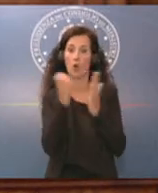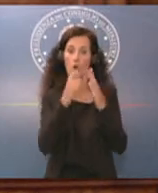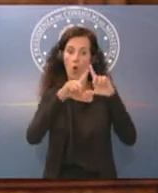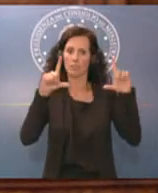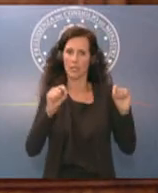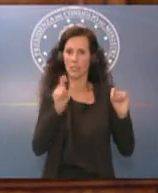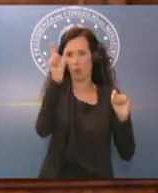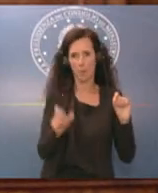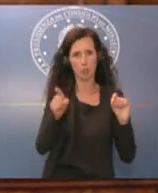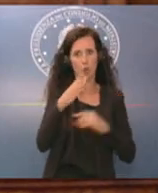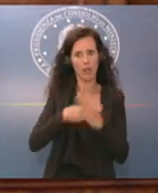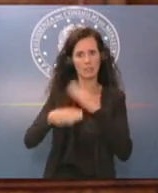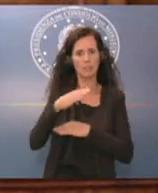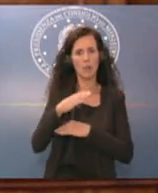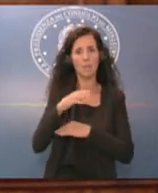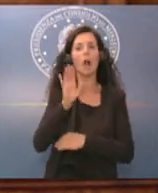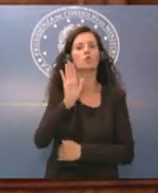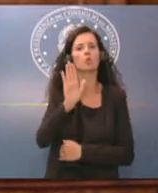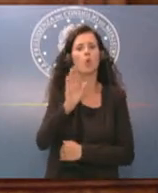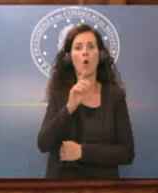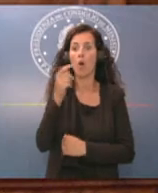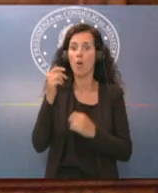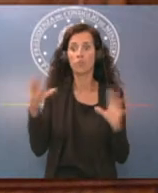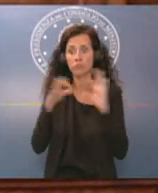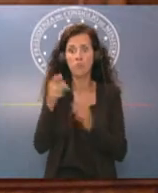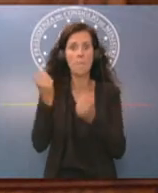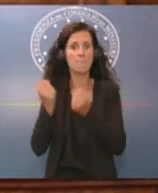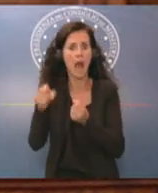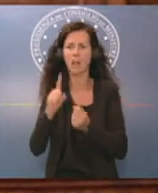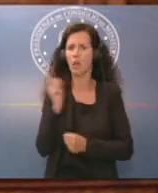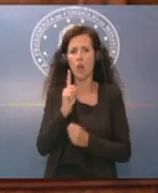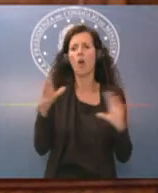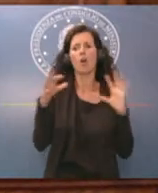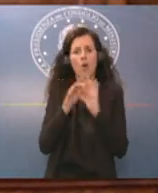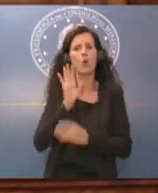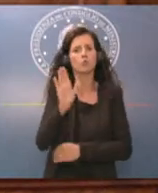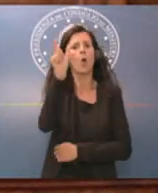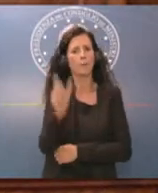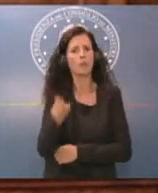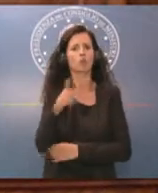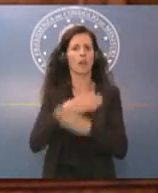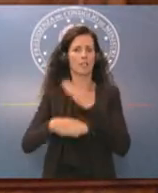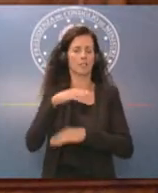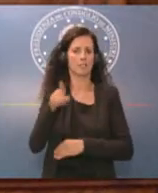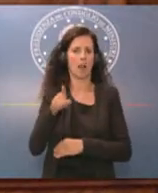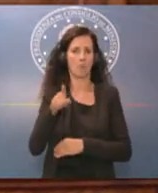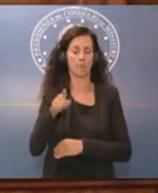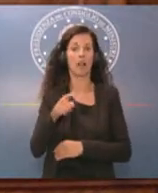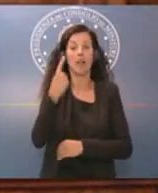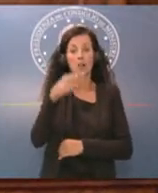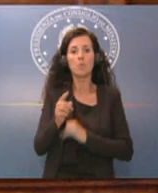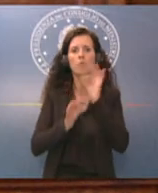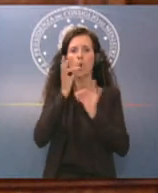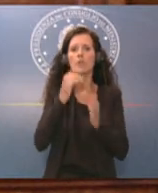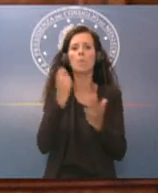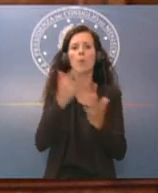persona con disabilità, non della macchina, della vettura, della targa. E E noi dobbiamo mettere al centro la